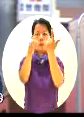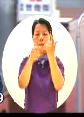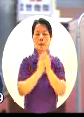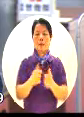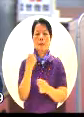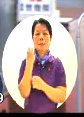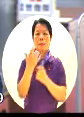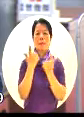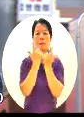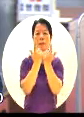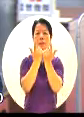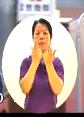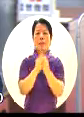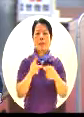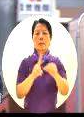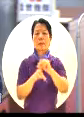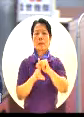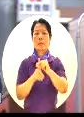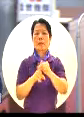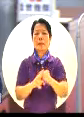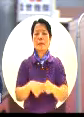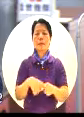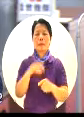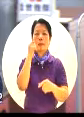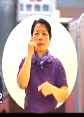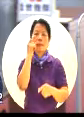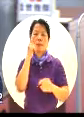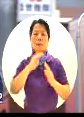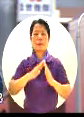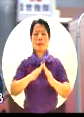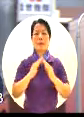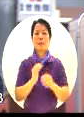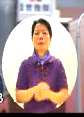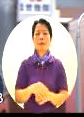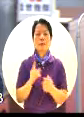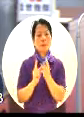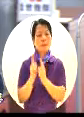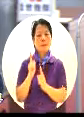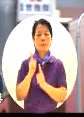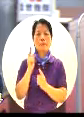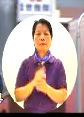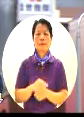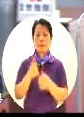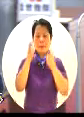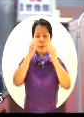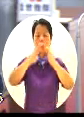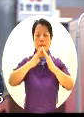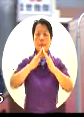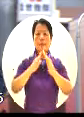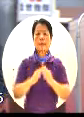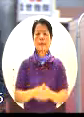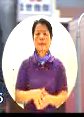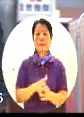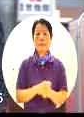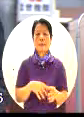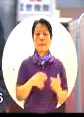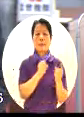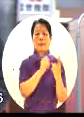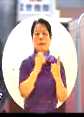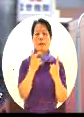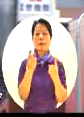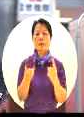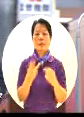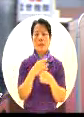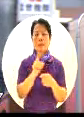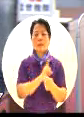新北市、台中市、台南市。来做一个比较哈，高雄市也是讲103年